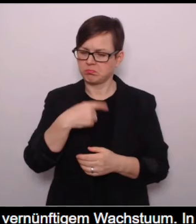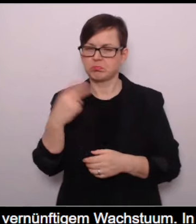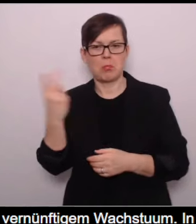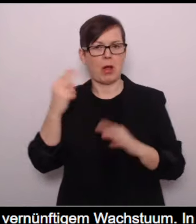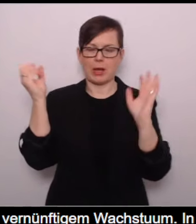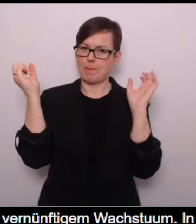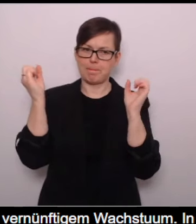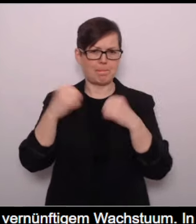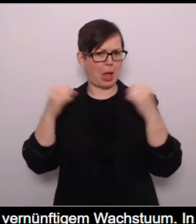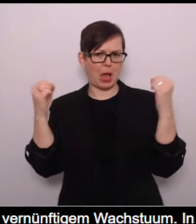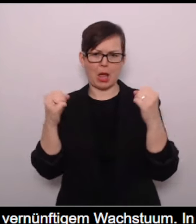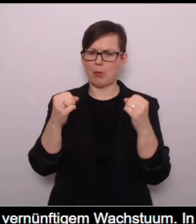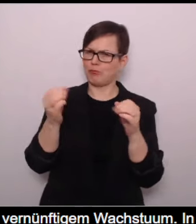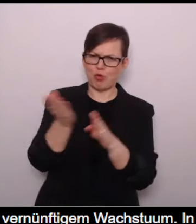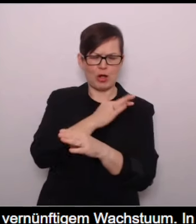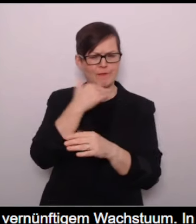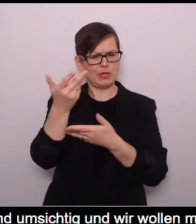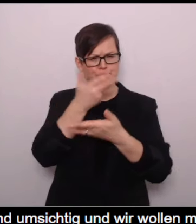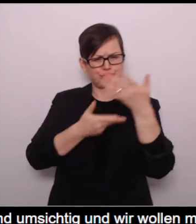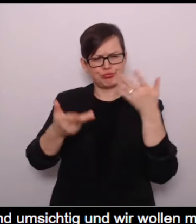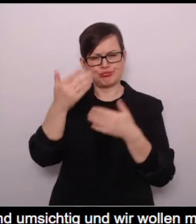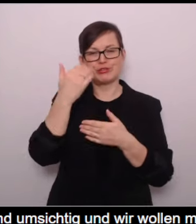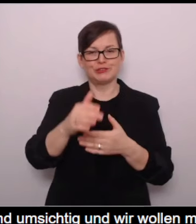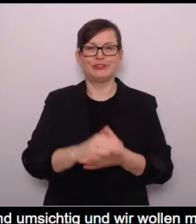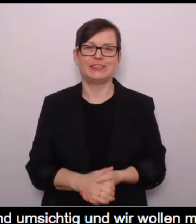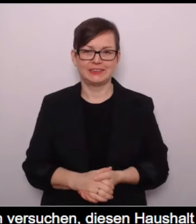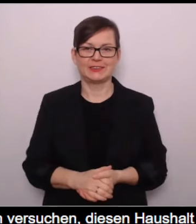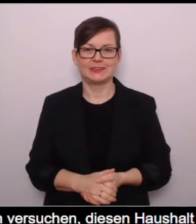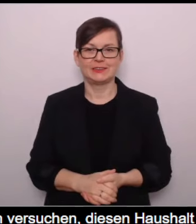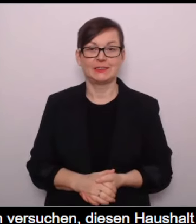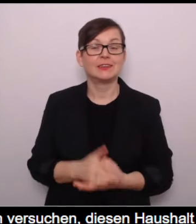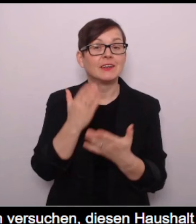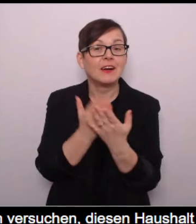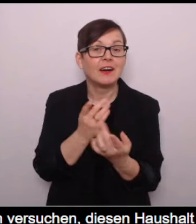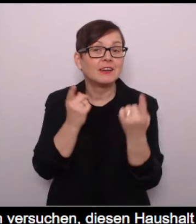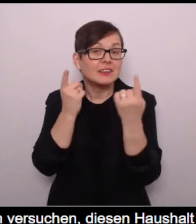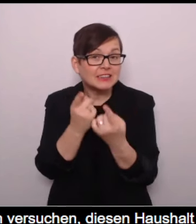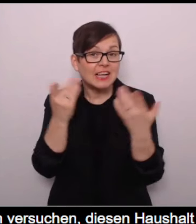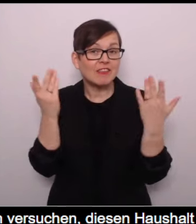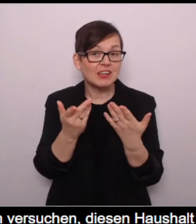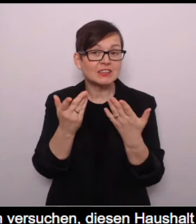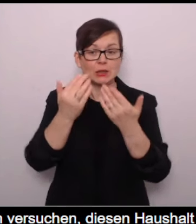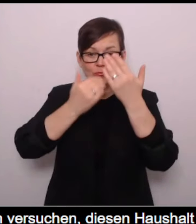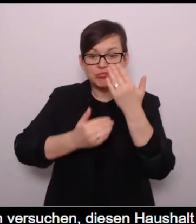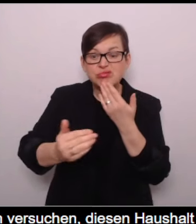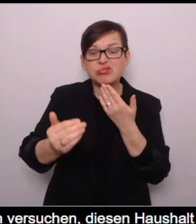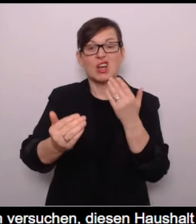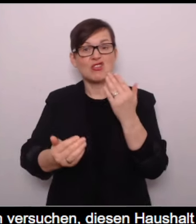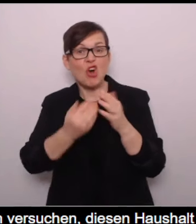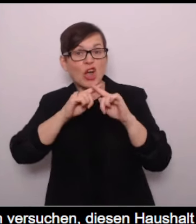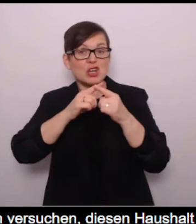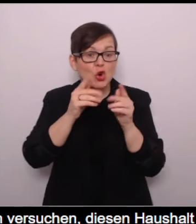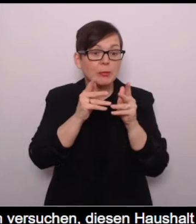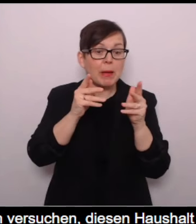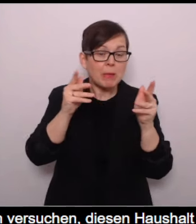aus CSU und Freien Wählern. Wir haben hier in großem Einvernehmen die Dinge festgezurrt mit der